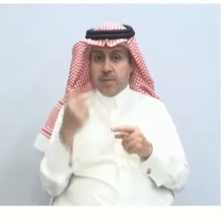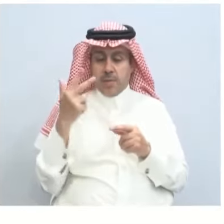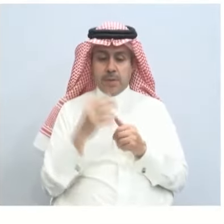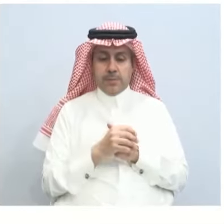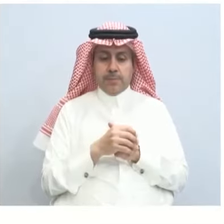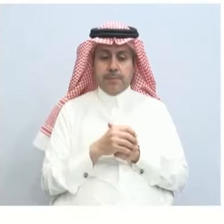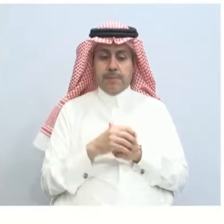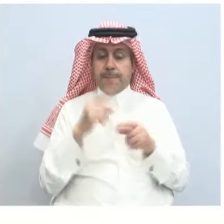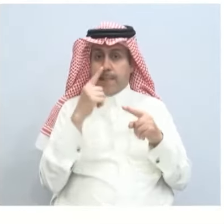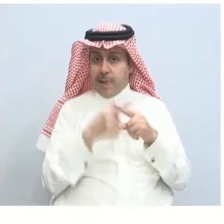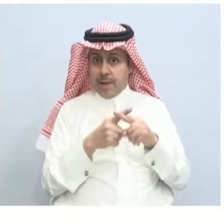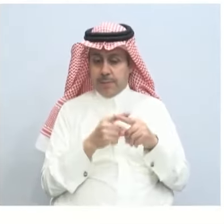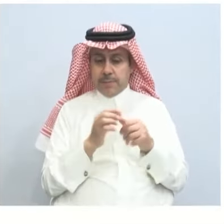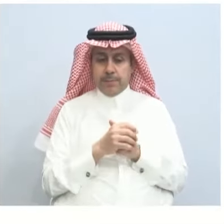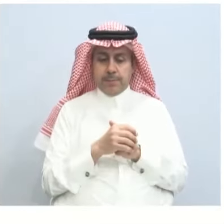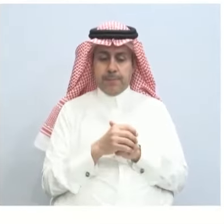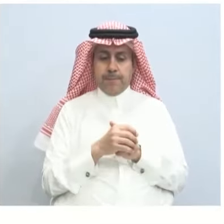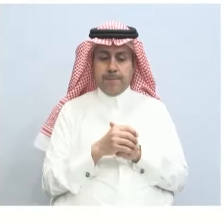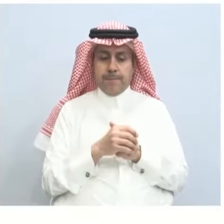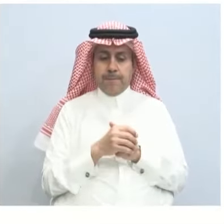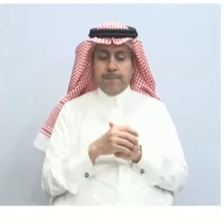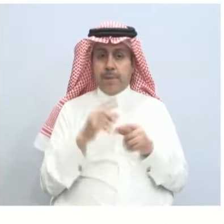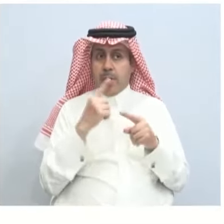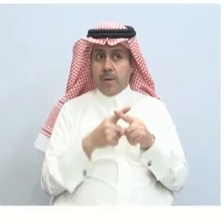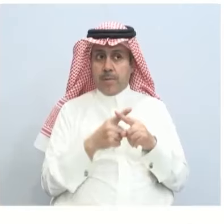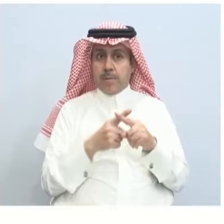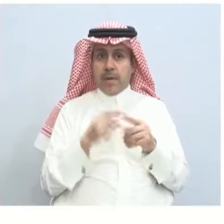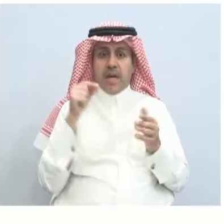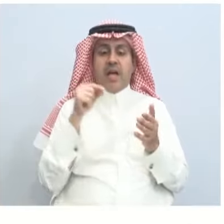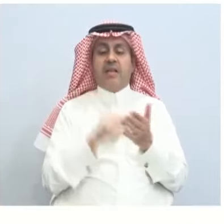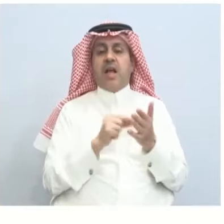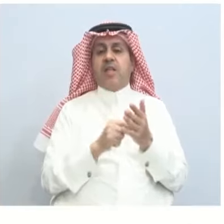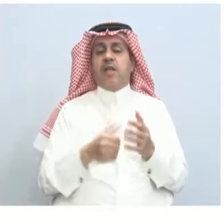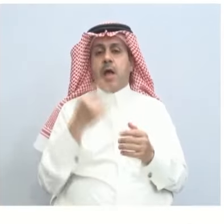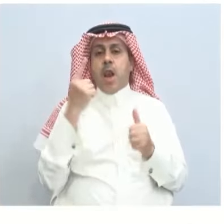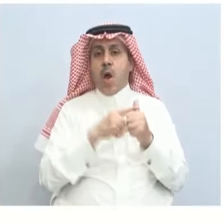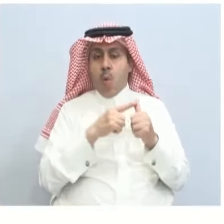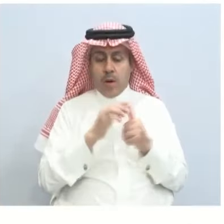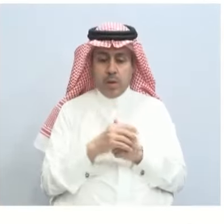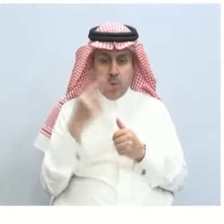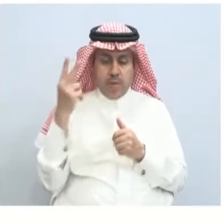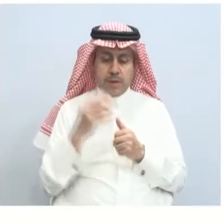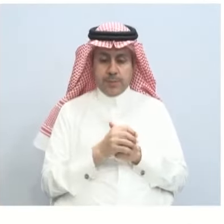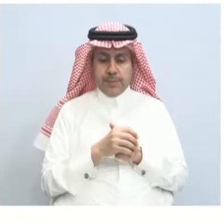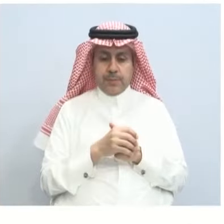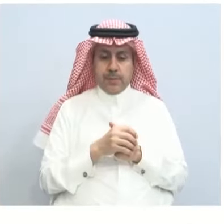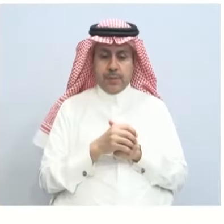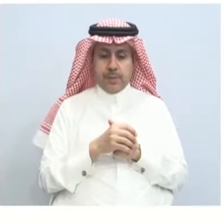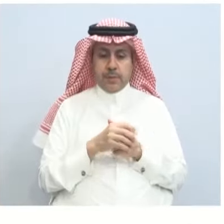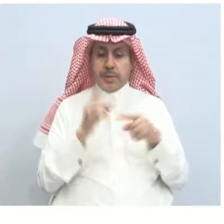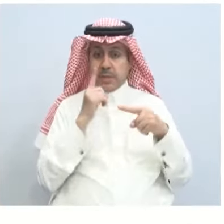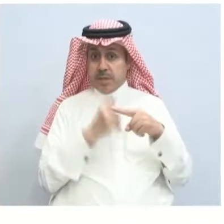في عمليه ضرب المتجهات بعدد نضرب الاحداثي الاول نضرب في الاحداثي الثاني